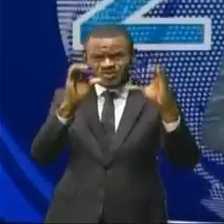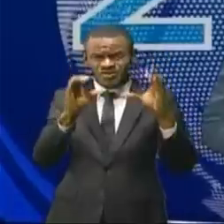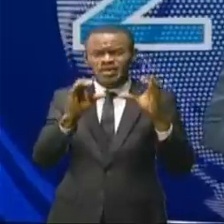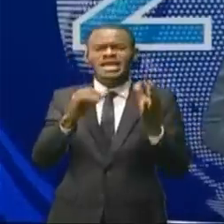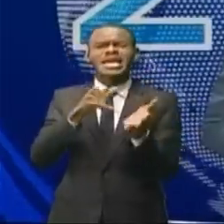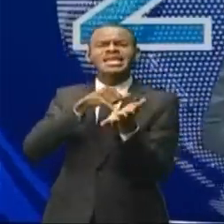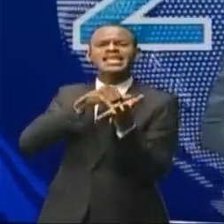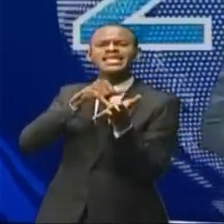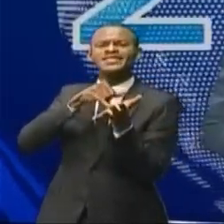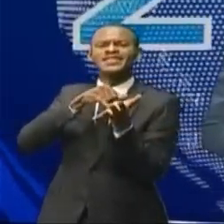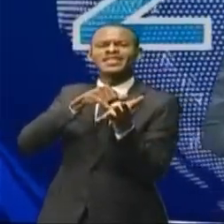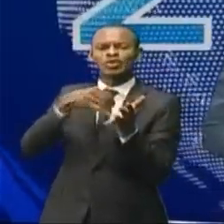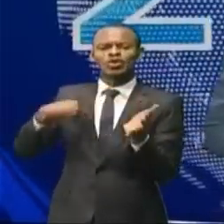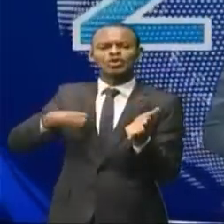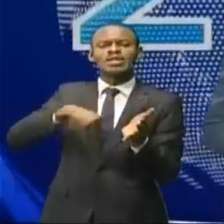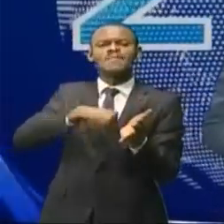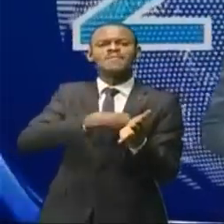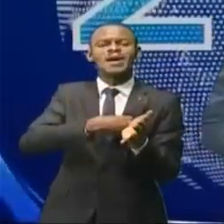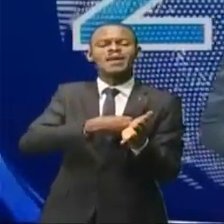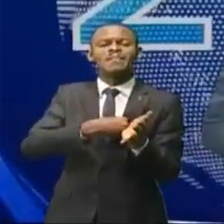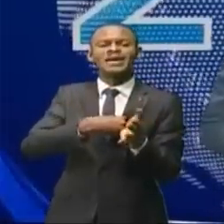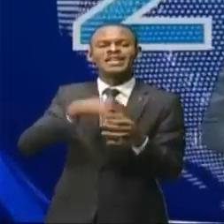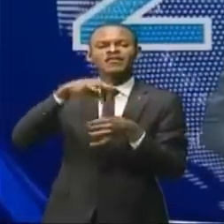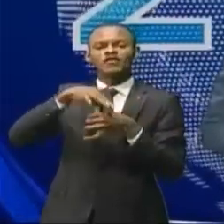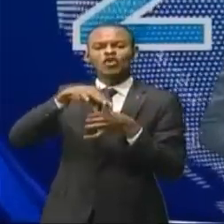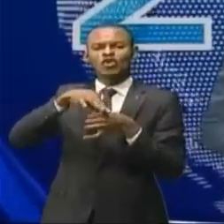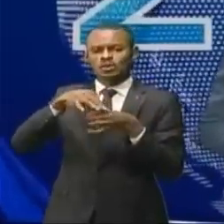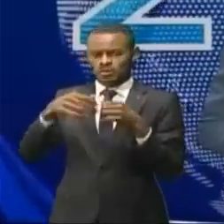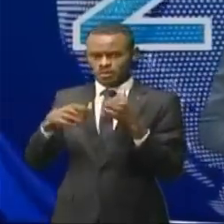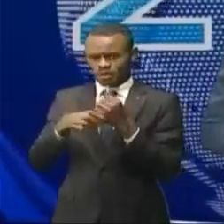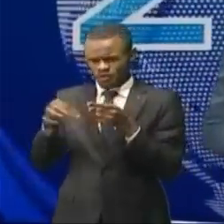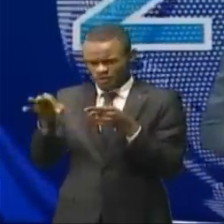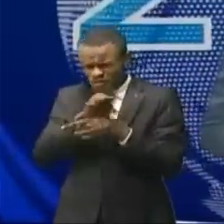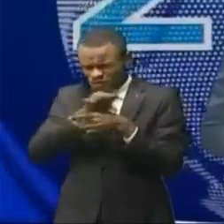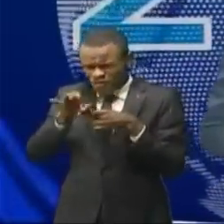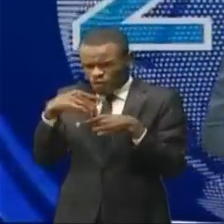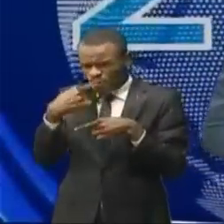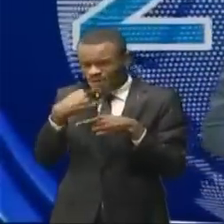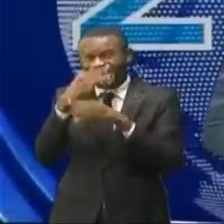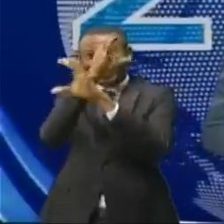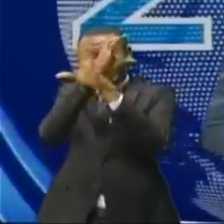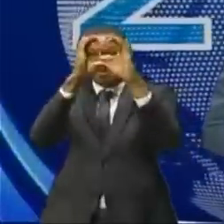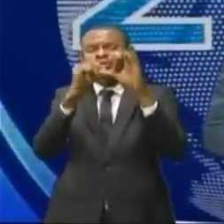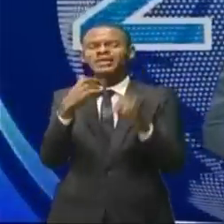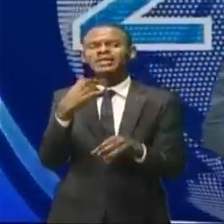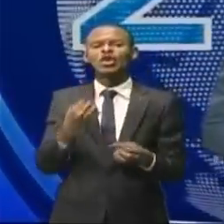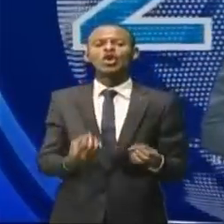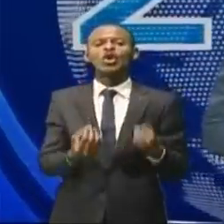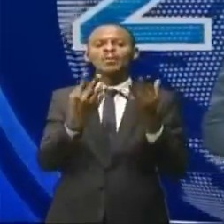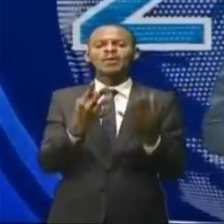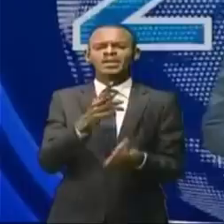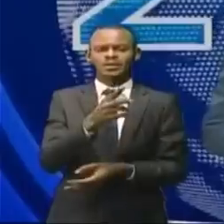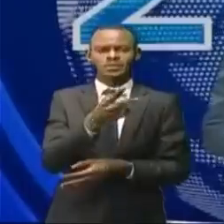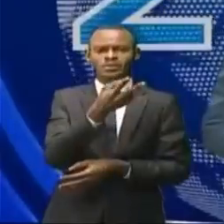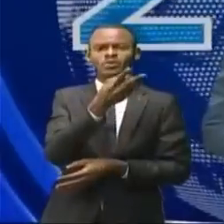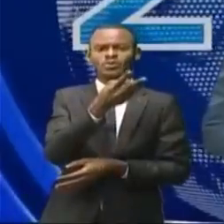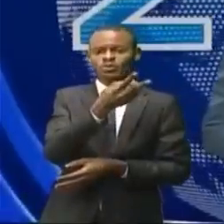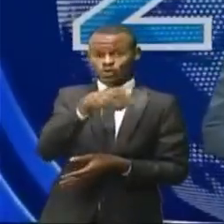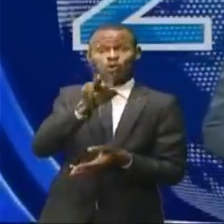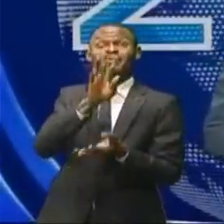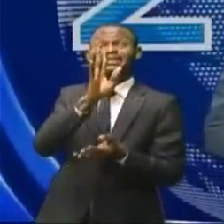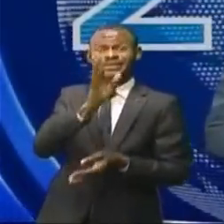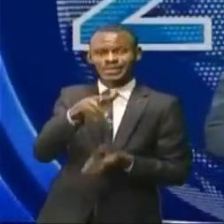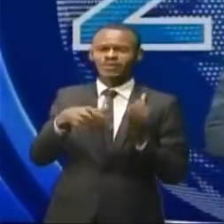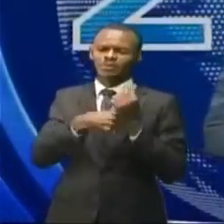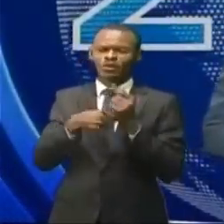ils sont au total 2500 agents à suivre cette formation lancée par le rapporteur adjoint de la Commission électorale nationale